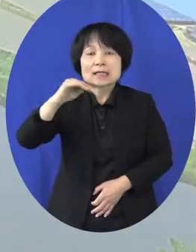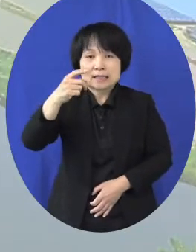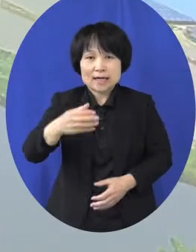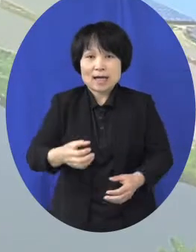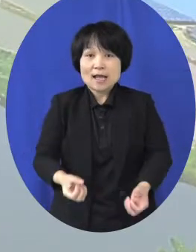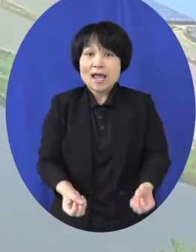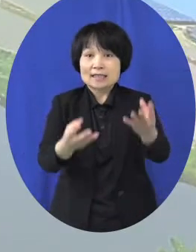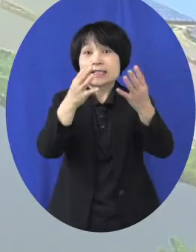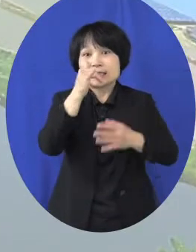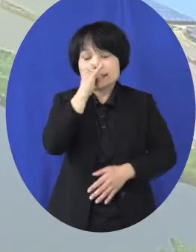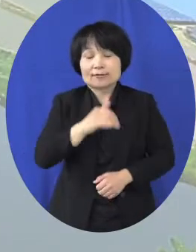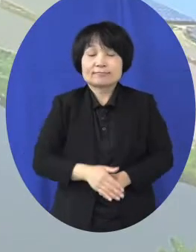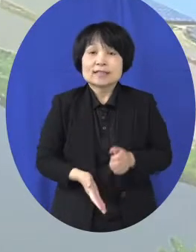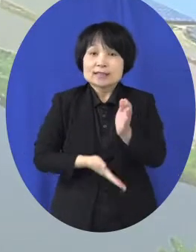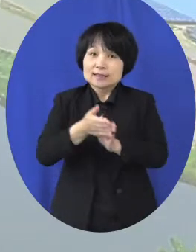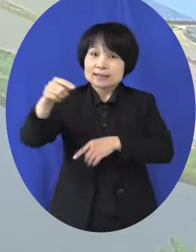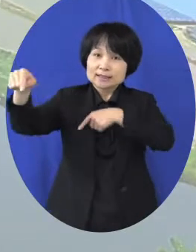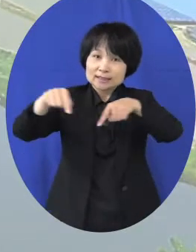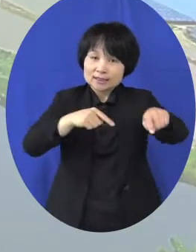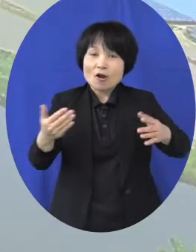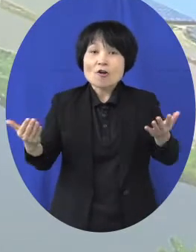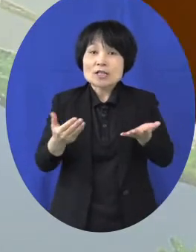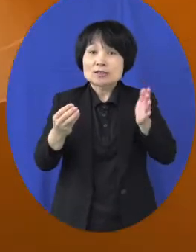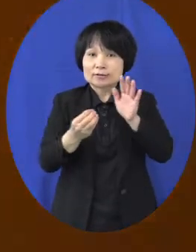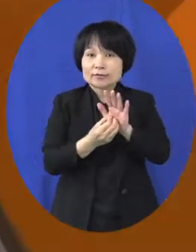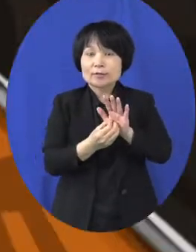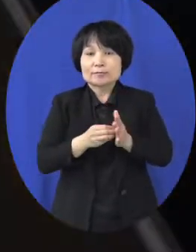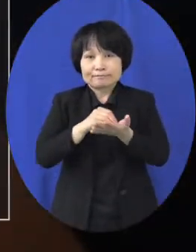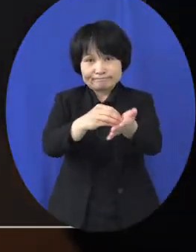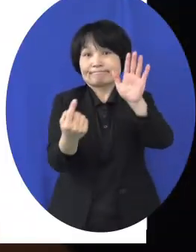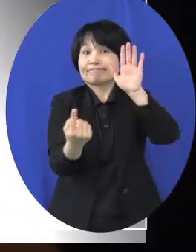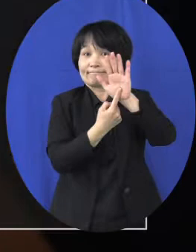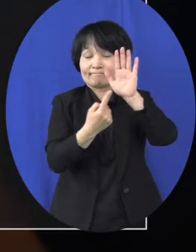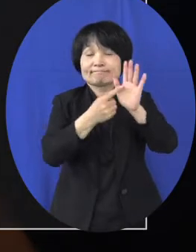이어서 시정 알림 게시판과 취업 알림 게시판입니다.